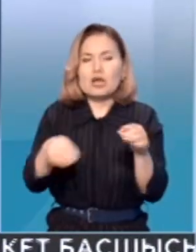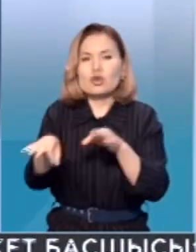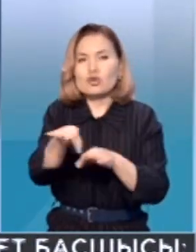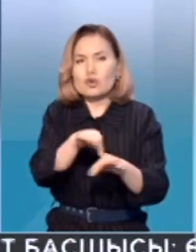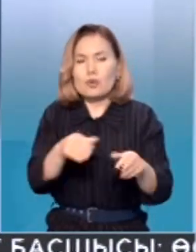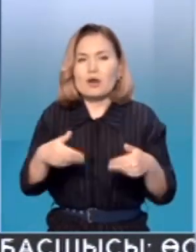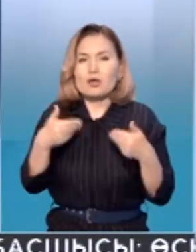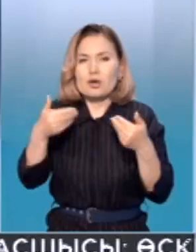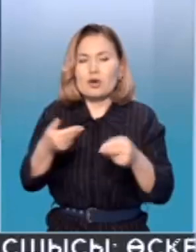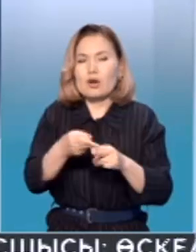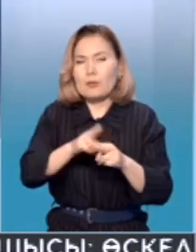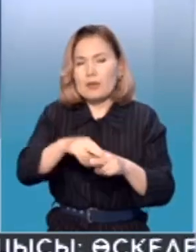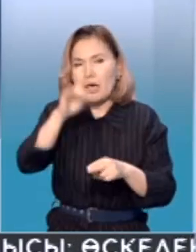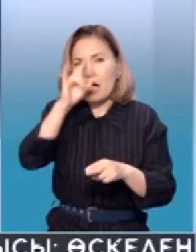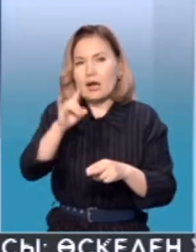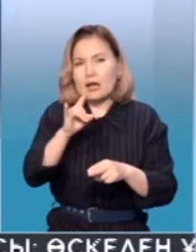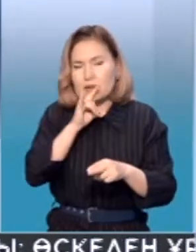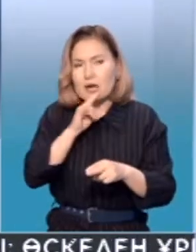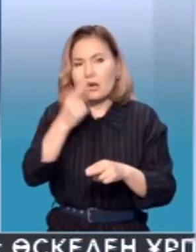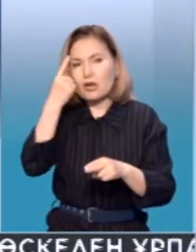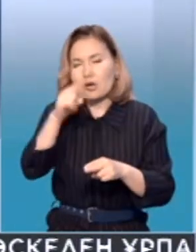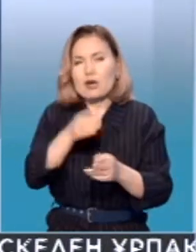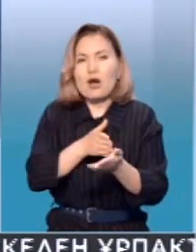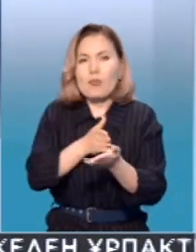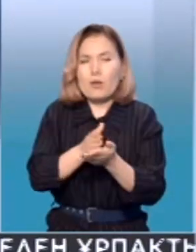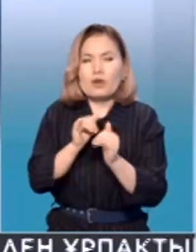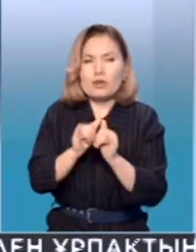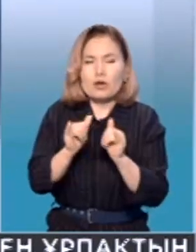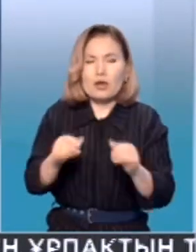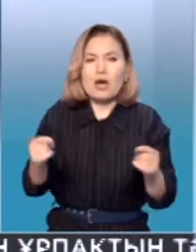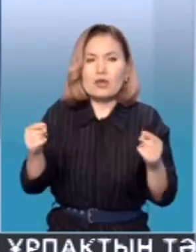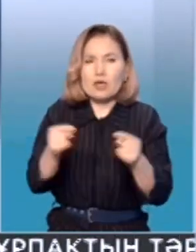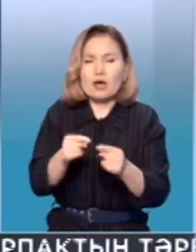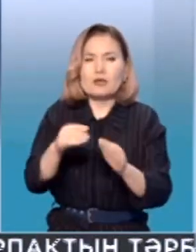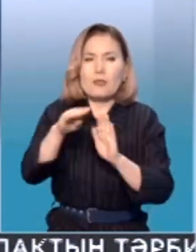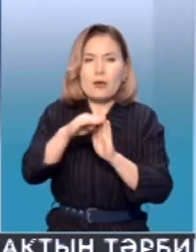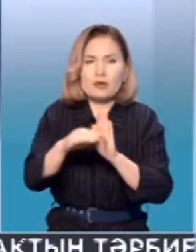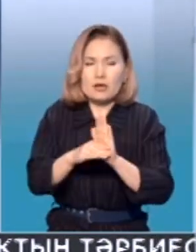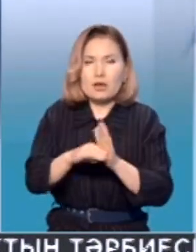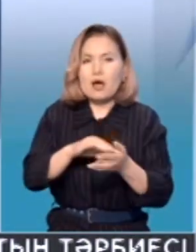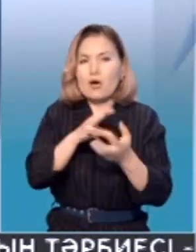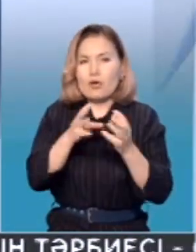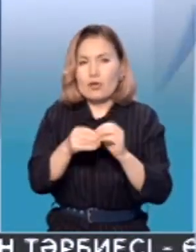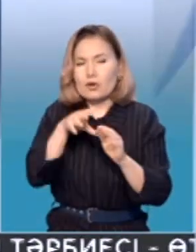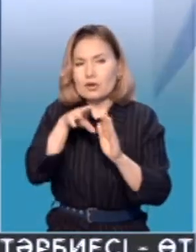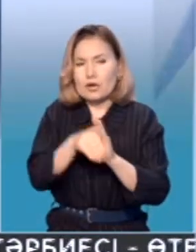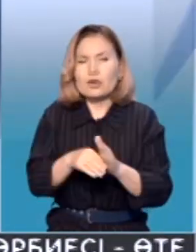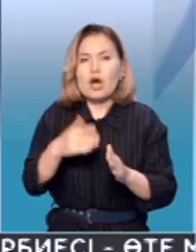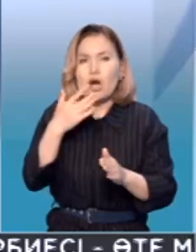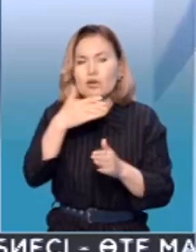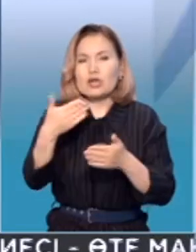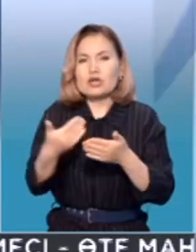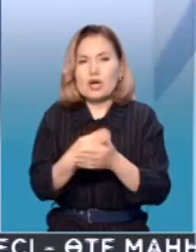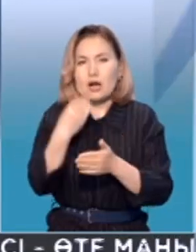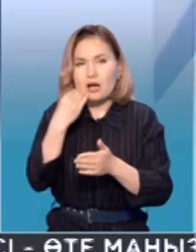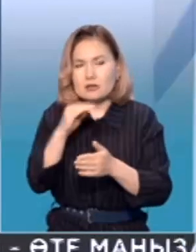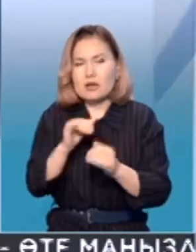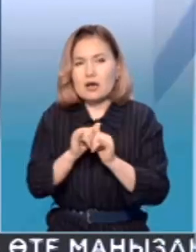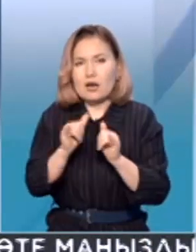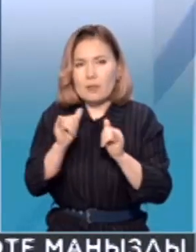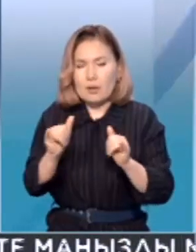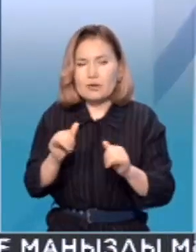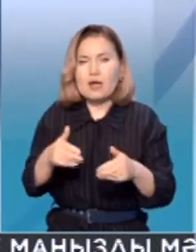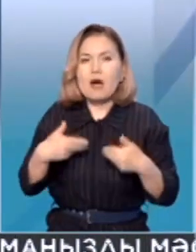ұсынды. Ал бұл еліміздің идеологиялық бағытын дамытудың нақты бағдарламасы. Сонымен қатар, ұлттың жаңа сапасын қалыптастыру